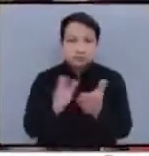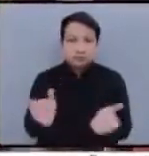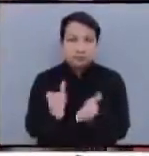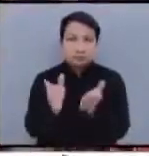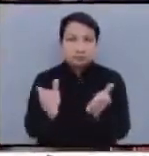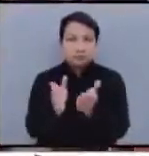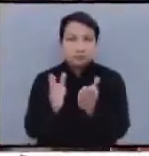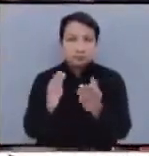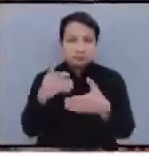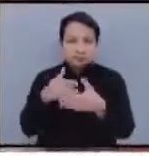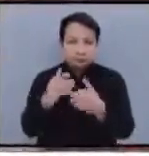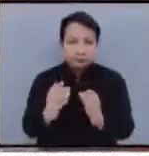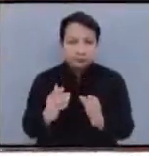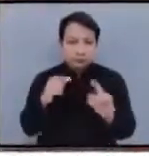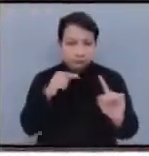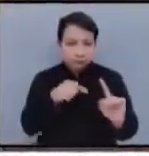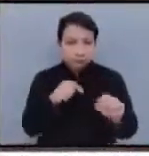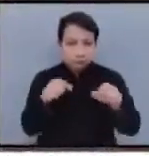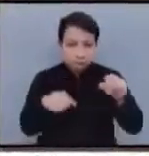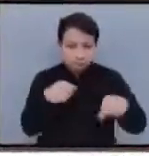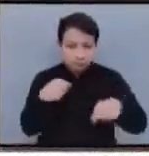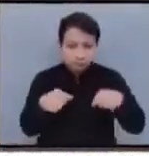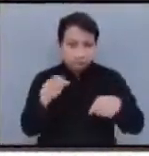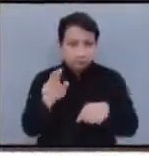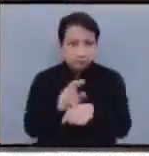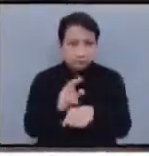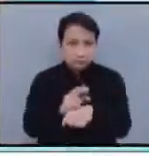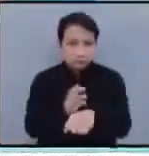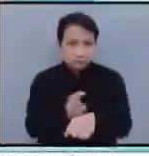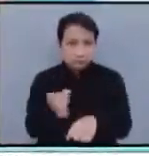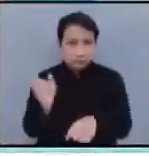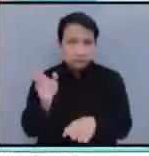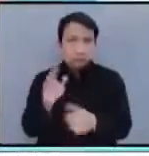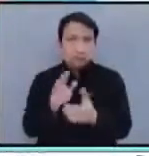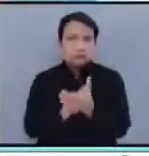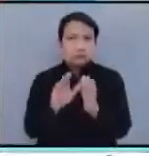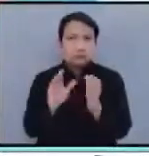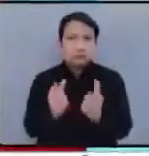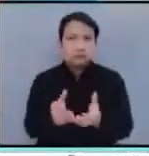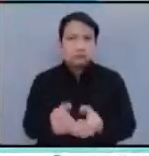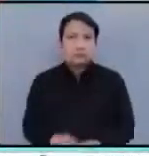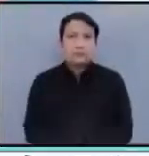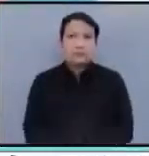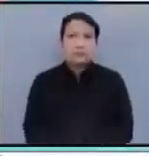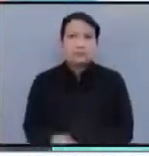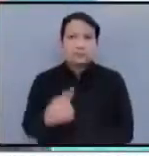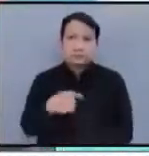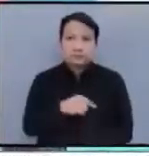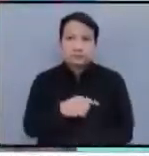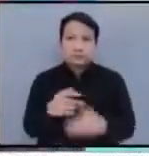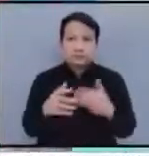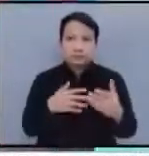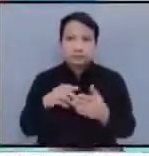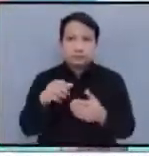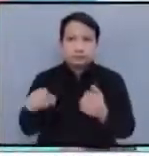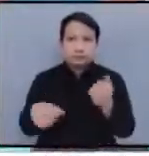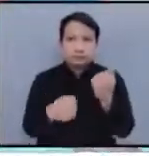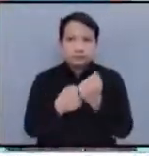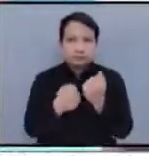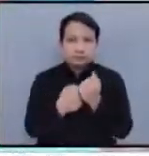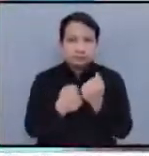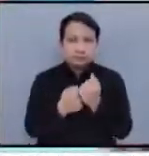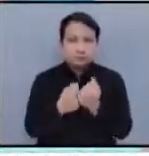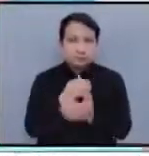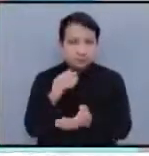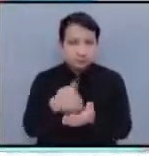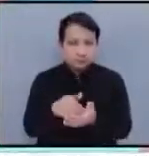na ito na lang ang gamiting transportasyon papasok sa kanilang klase. We hope whatever support central office can give these schools who